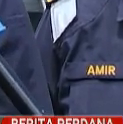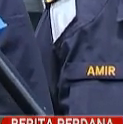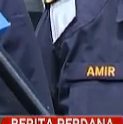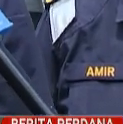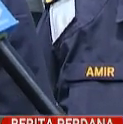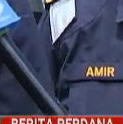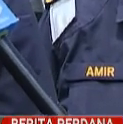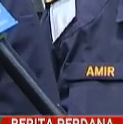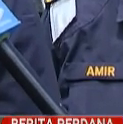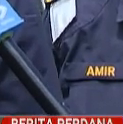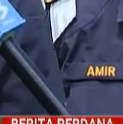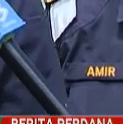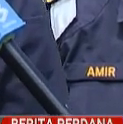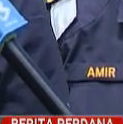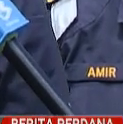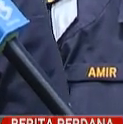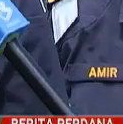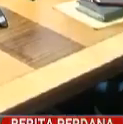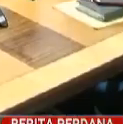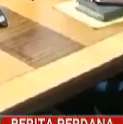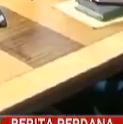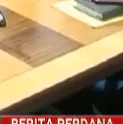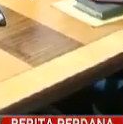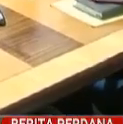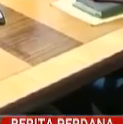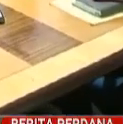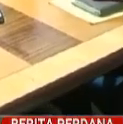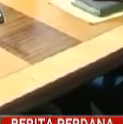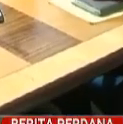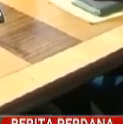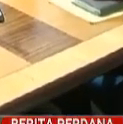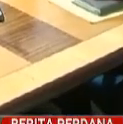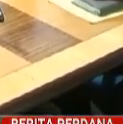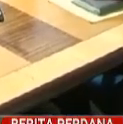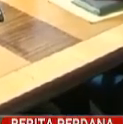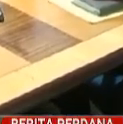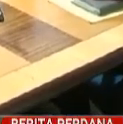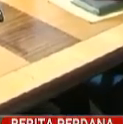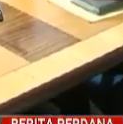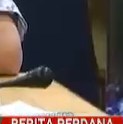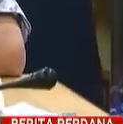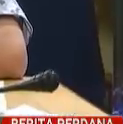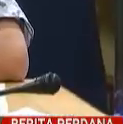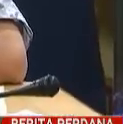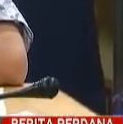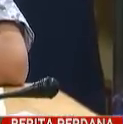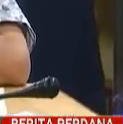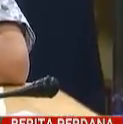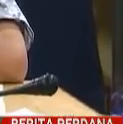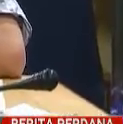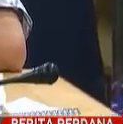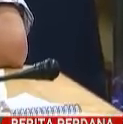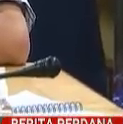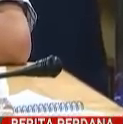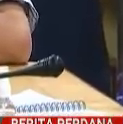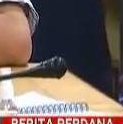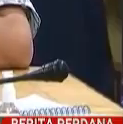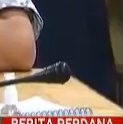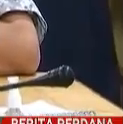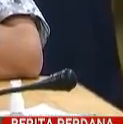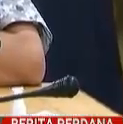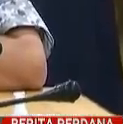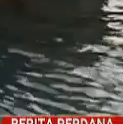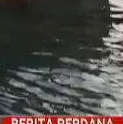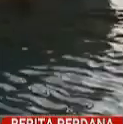lah. Lebih kurang 50 orang. Pada 18 Jun, Laksmana Madya Dato' Aris Adi Tan